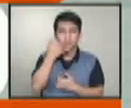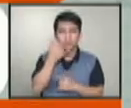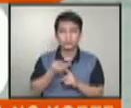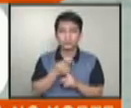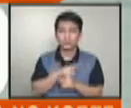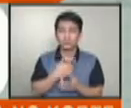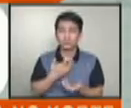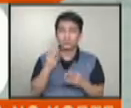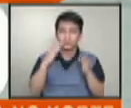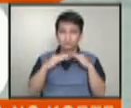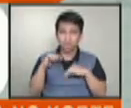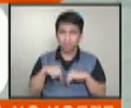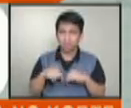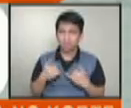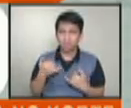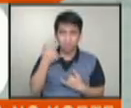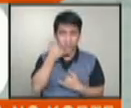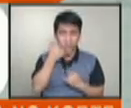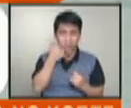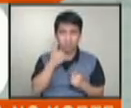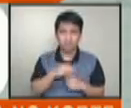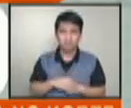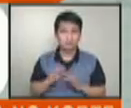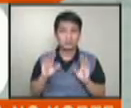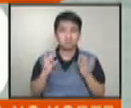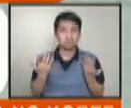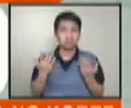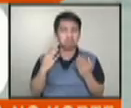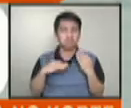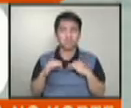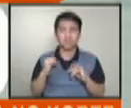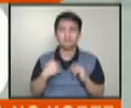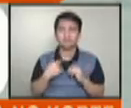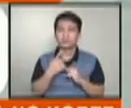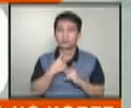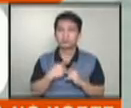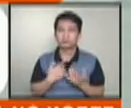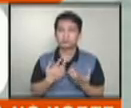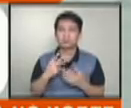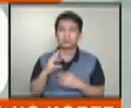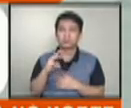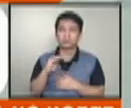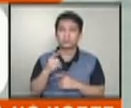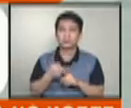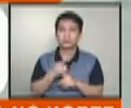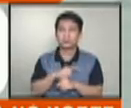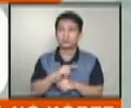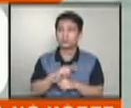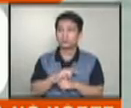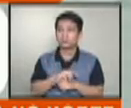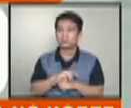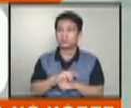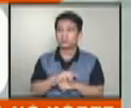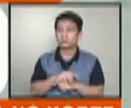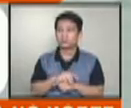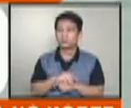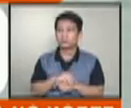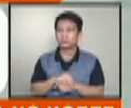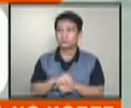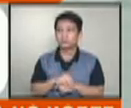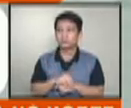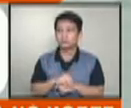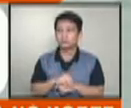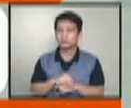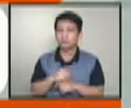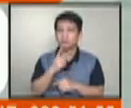inyo tungkol sa problemang ito? Sir, wala naman po. Si ma'am lang yung dyan sa himpilan niya, sir. Pero... Okay, taga rito.